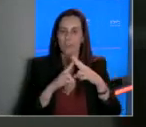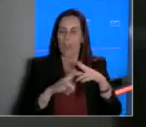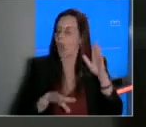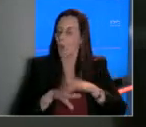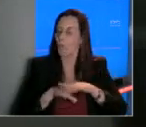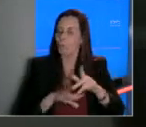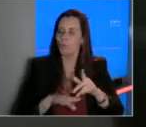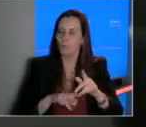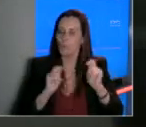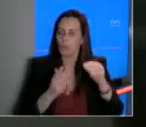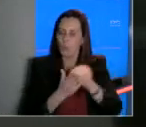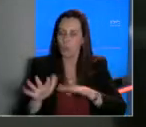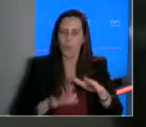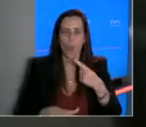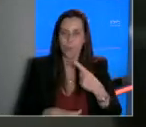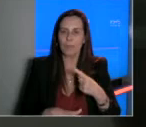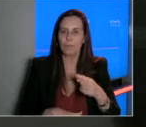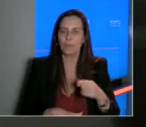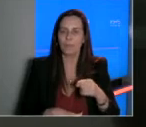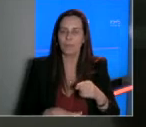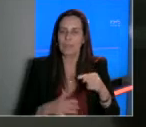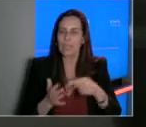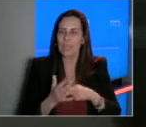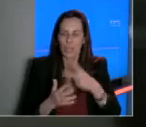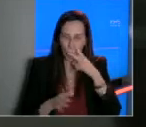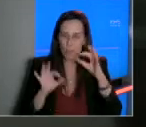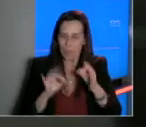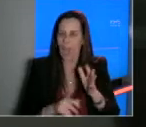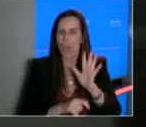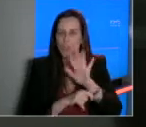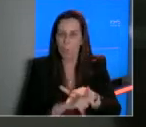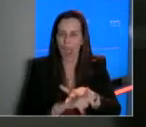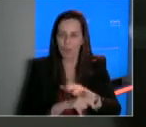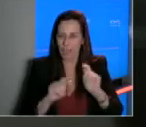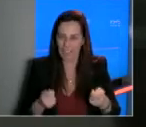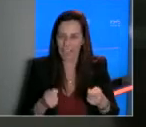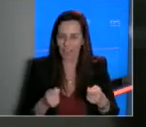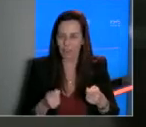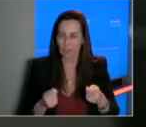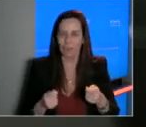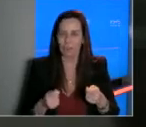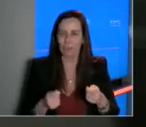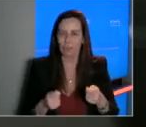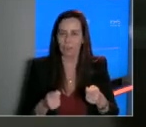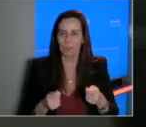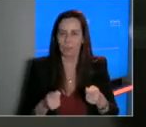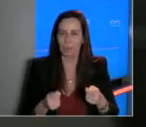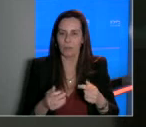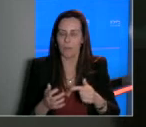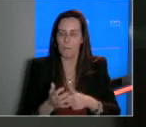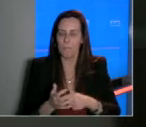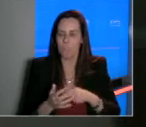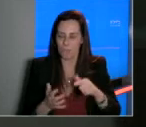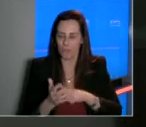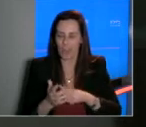המומחים שם שהגישו דוח לממשלה, מדברים על זה שכדי לראות באמת השפעה, ומה שקוראים לו לשטח את